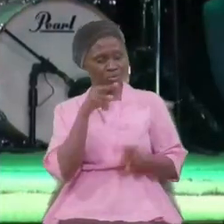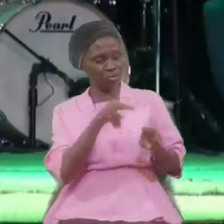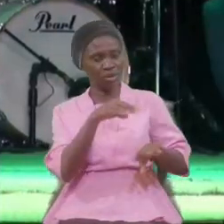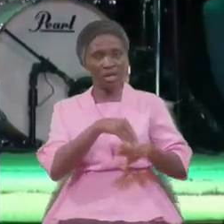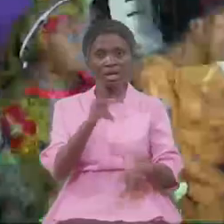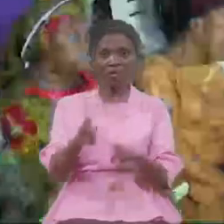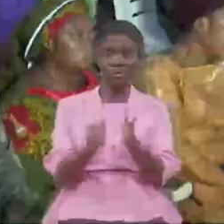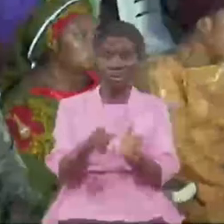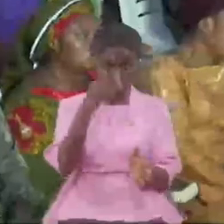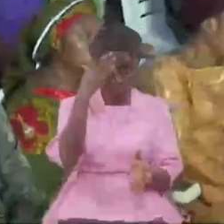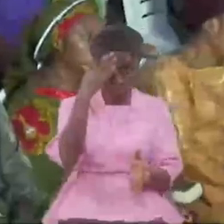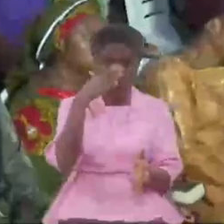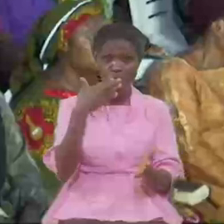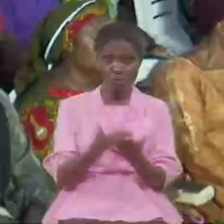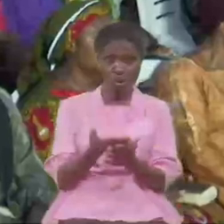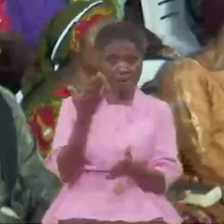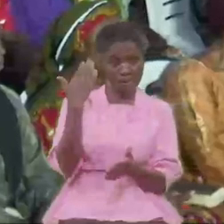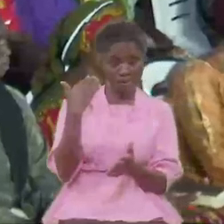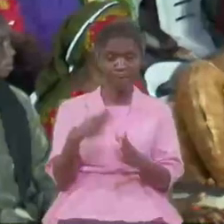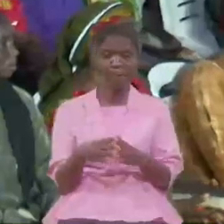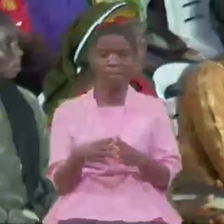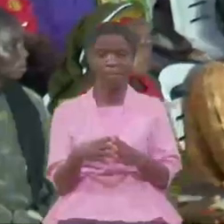vous regardez les gens que vous connaissez très bien,